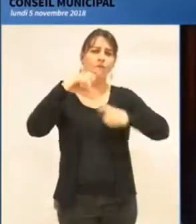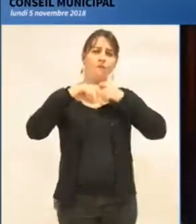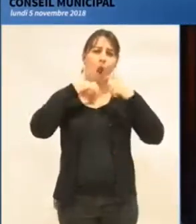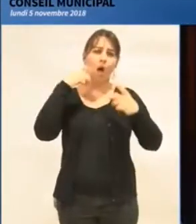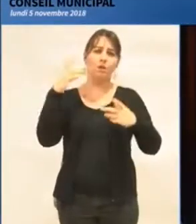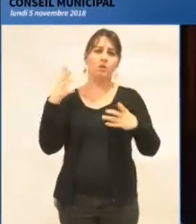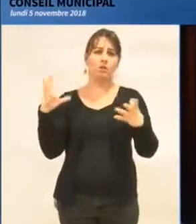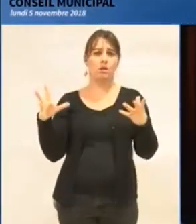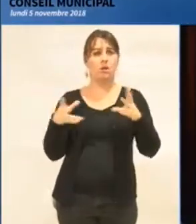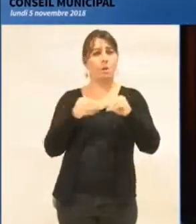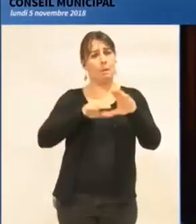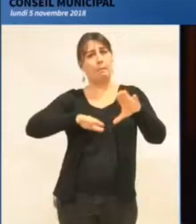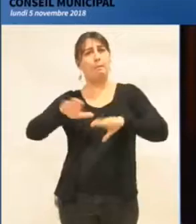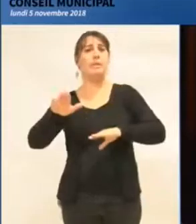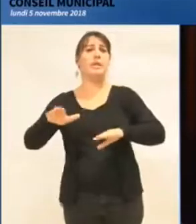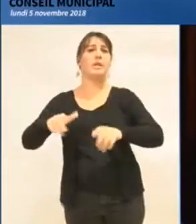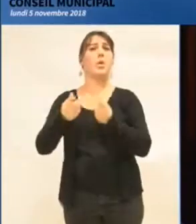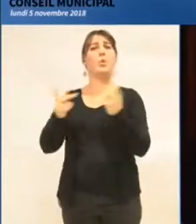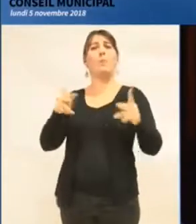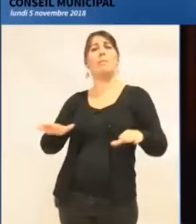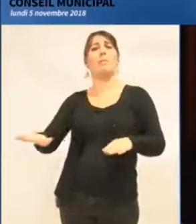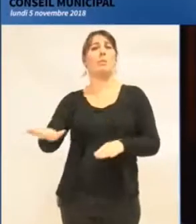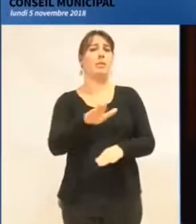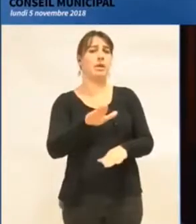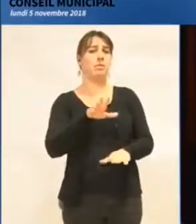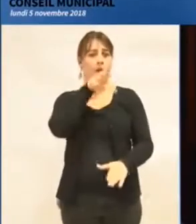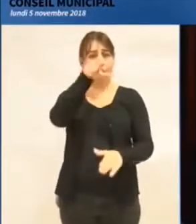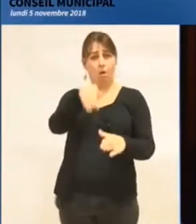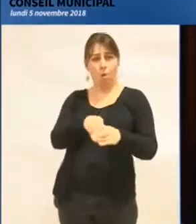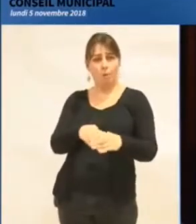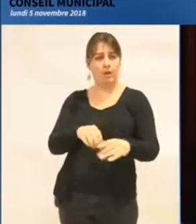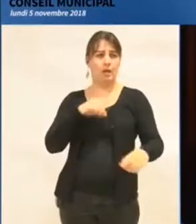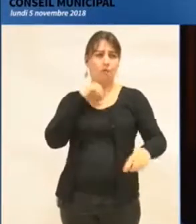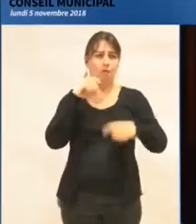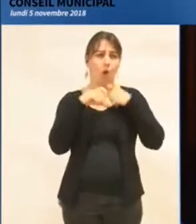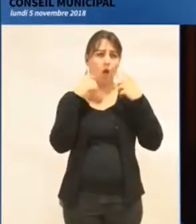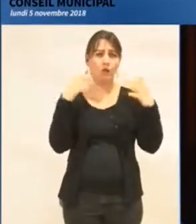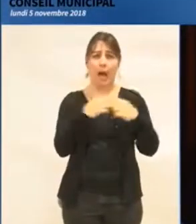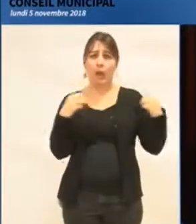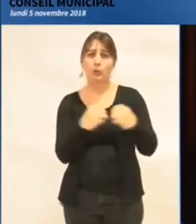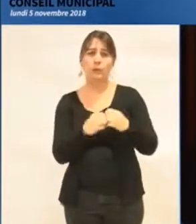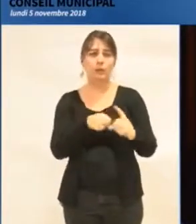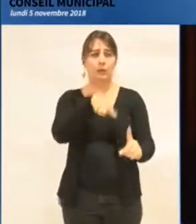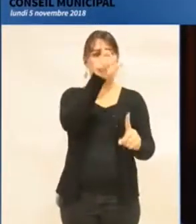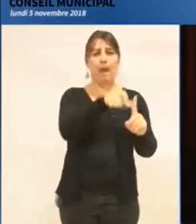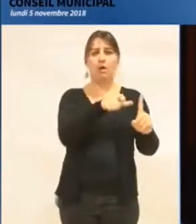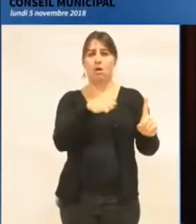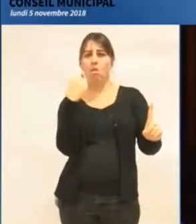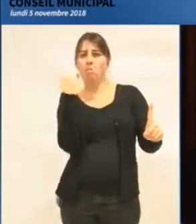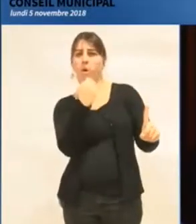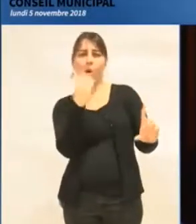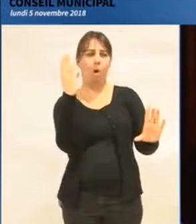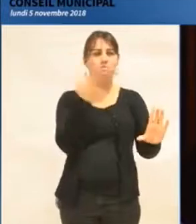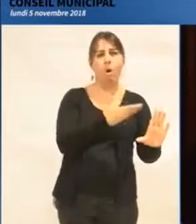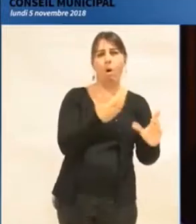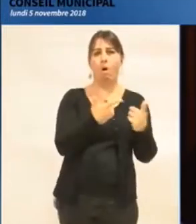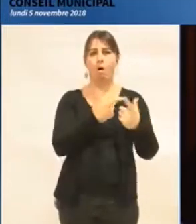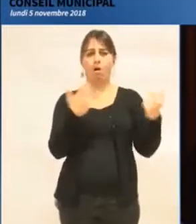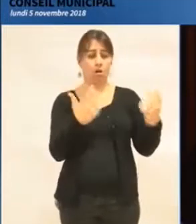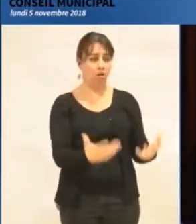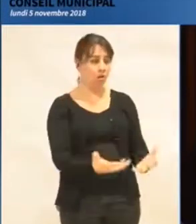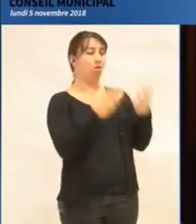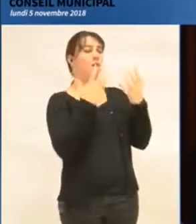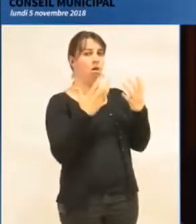forme d'émeutes urbaines, mais aussi de plus en plus de phénomènes de violence gratuite et d'atteinte aux personnes, qui sont souvent très frappants, qui marquent